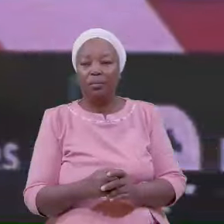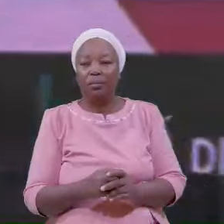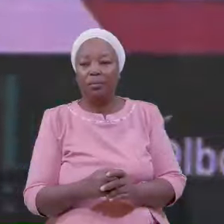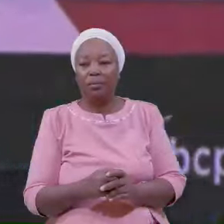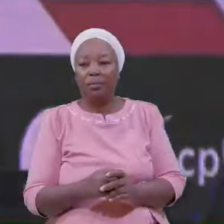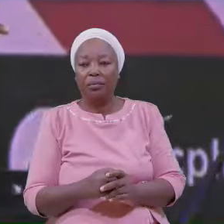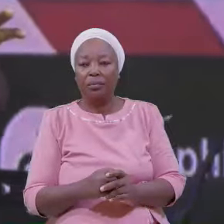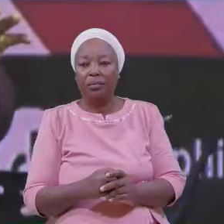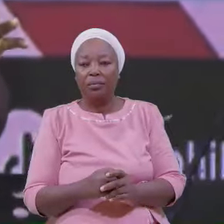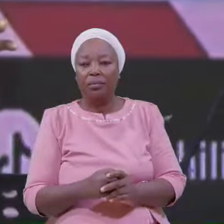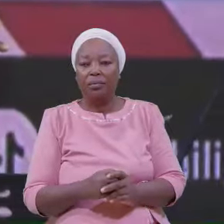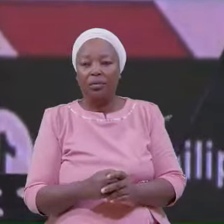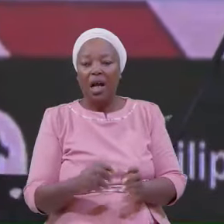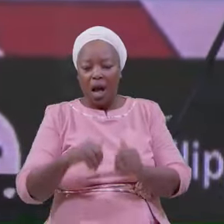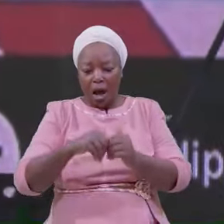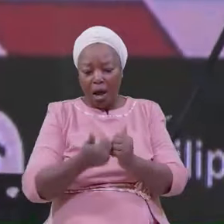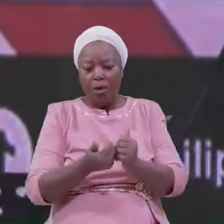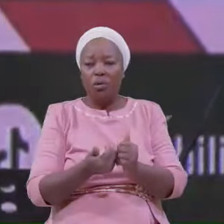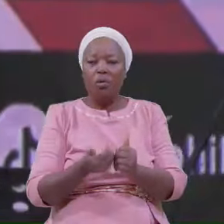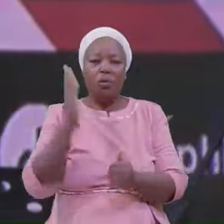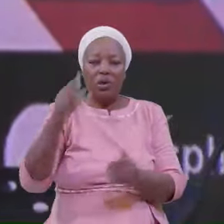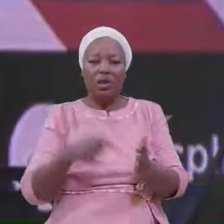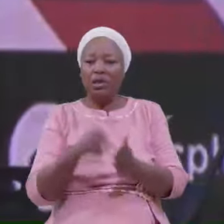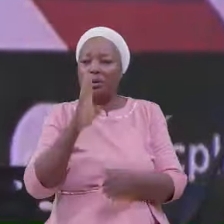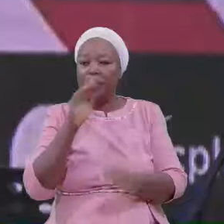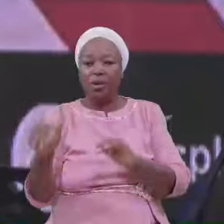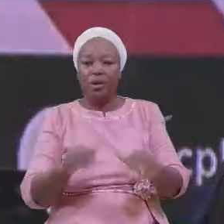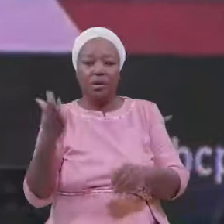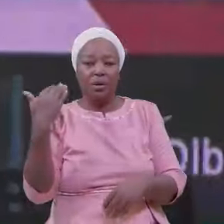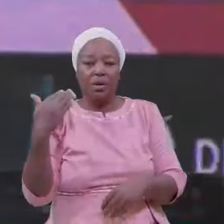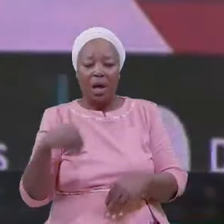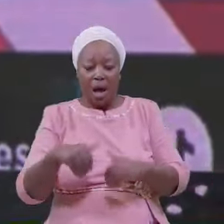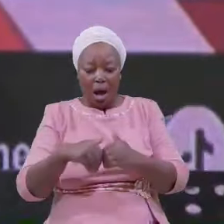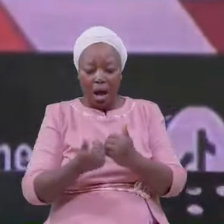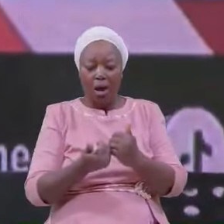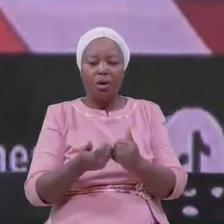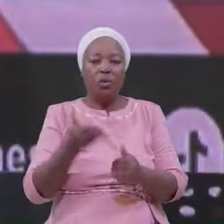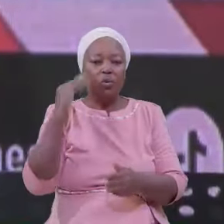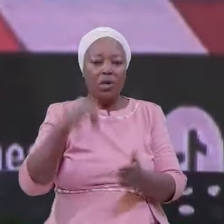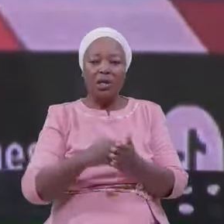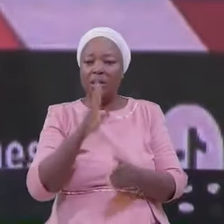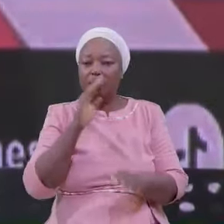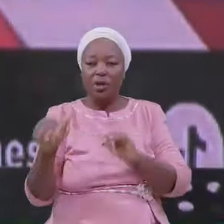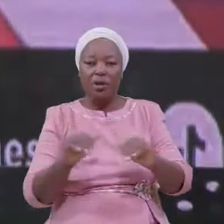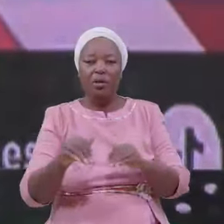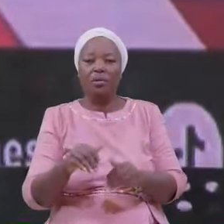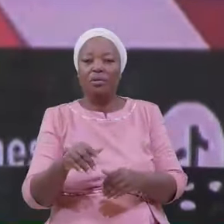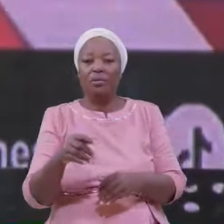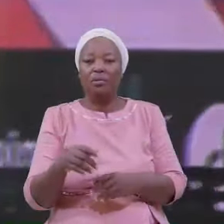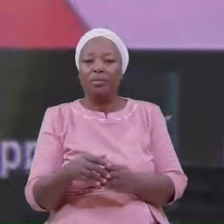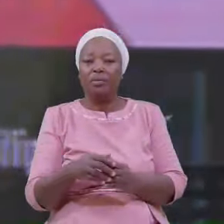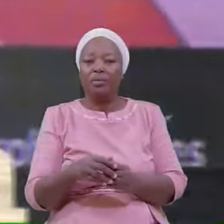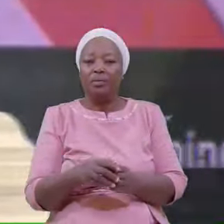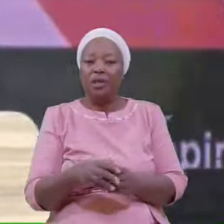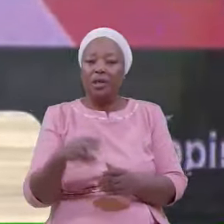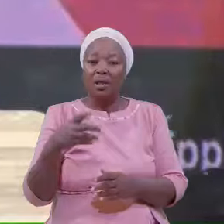How will it be done? How will it be done? Paano ito mangyayari? Angel